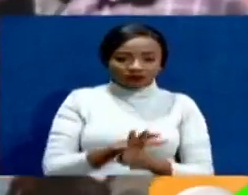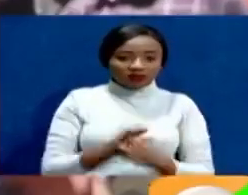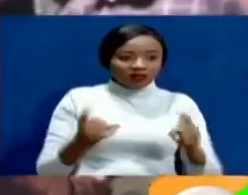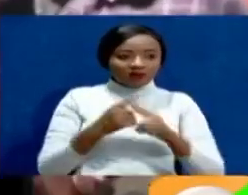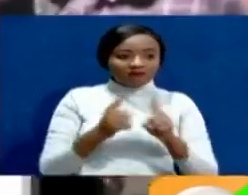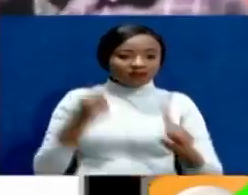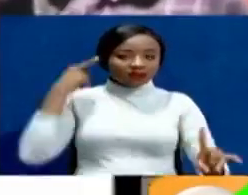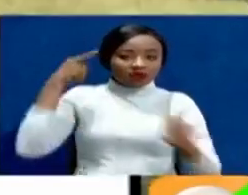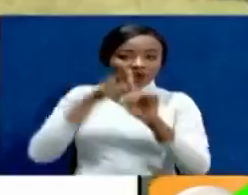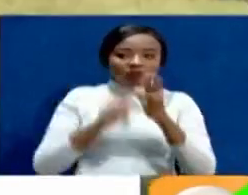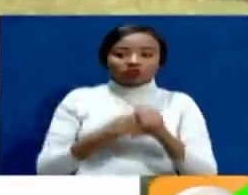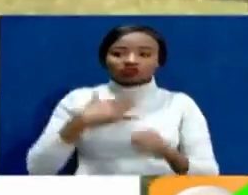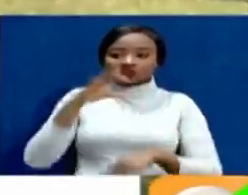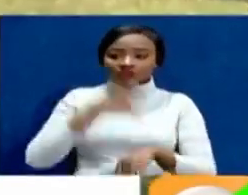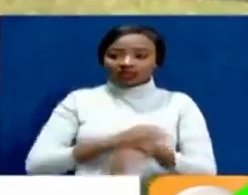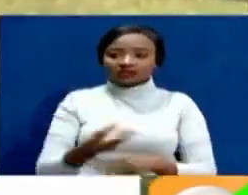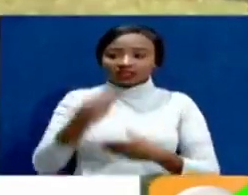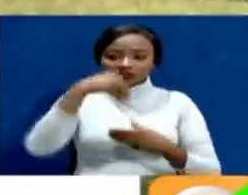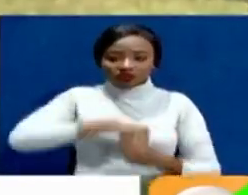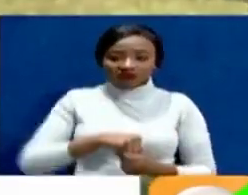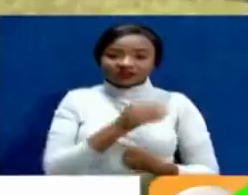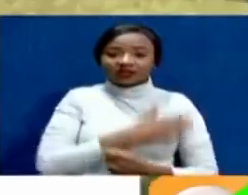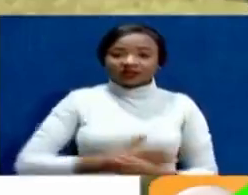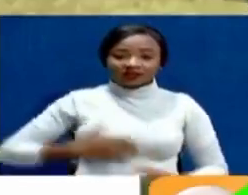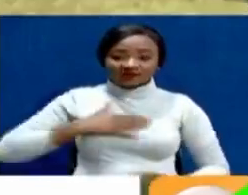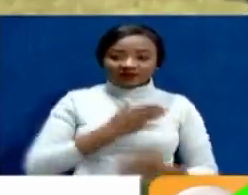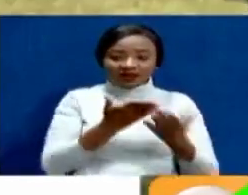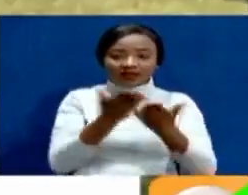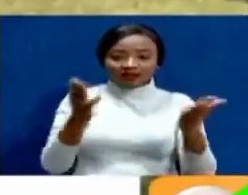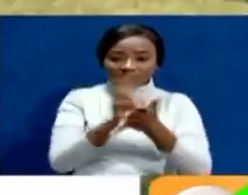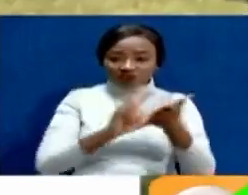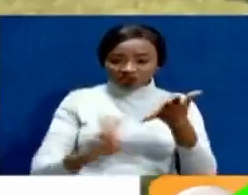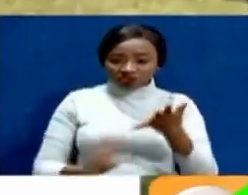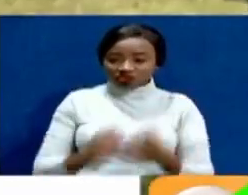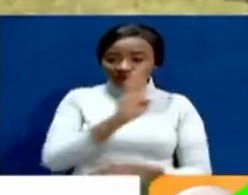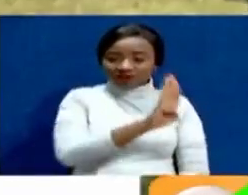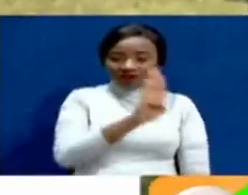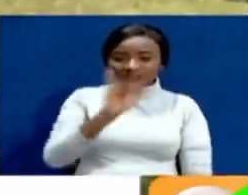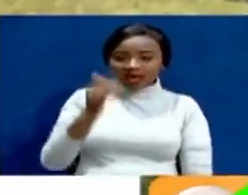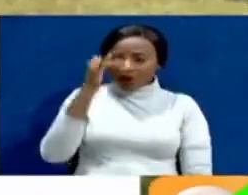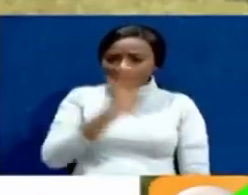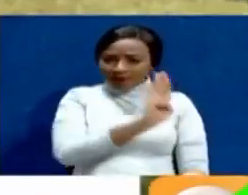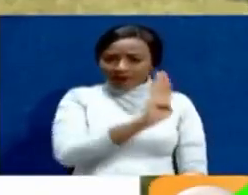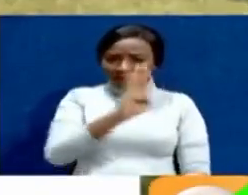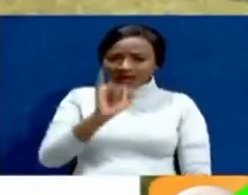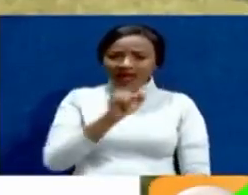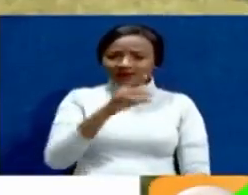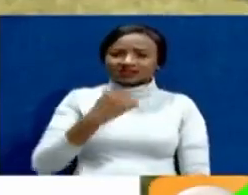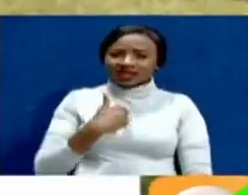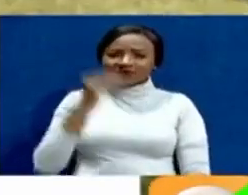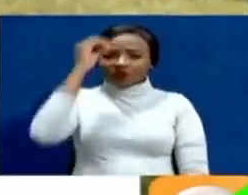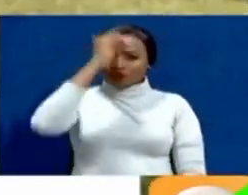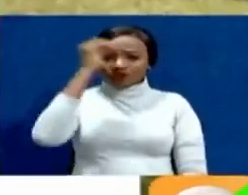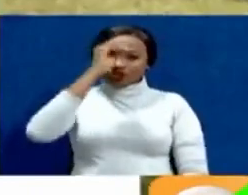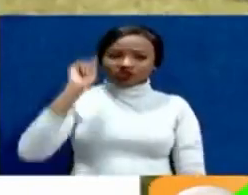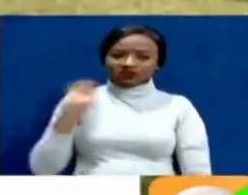to gain inclusivity. Watu wasome BBI. Hiyo ni kitabu kimeandikwa na maoni ya